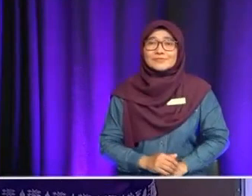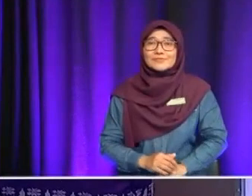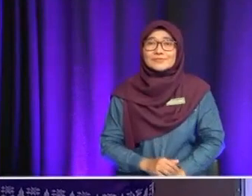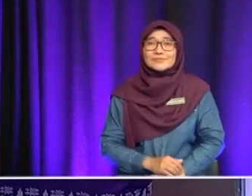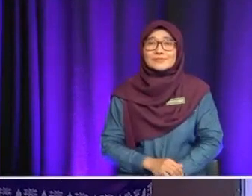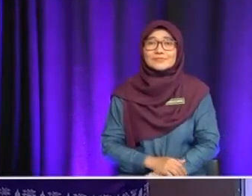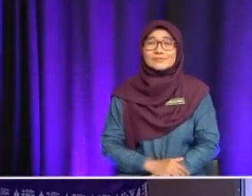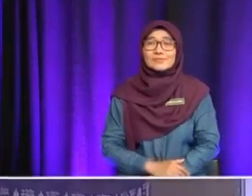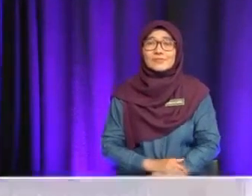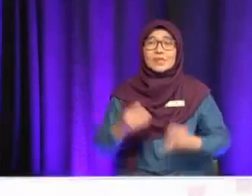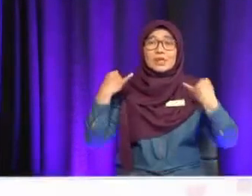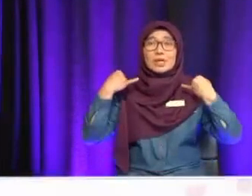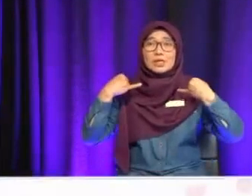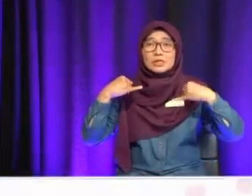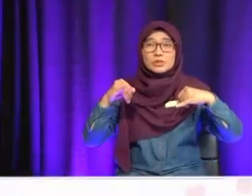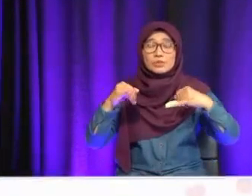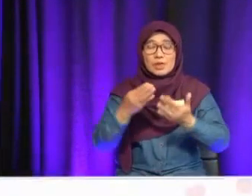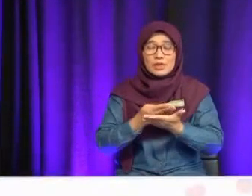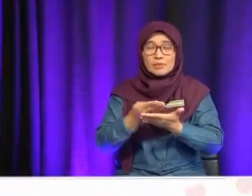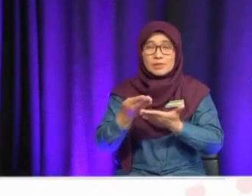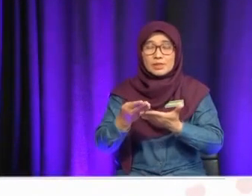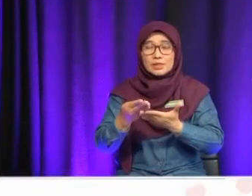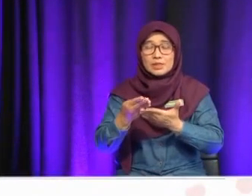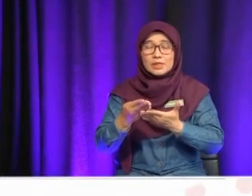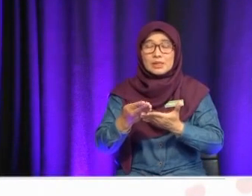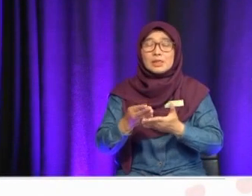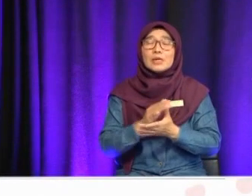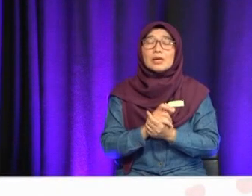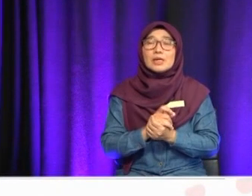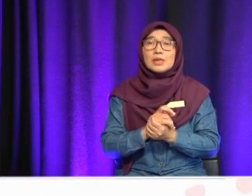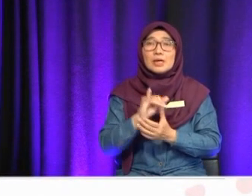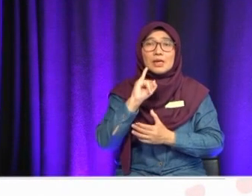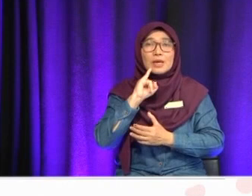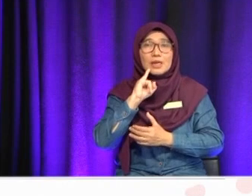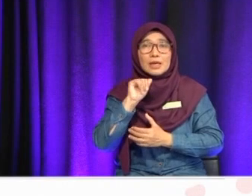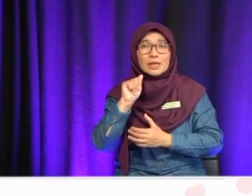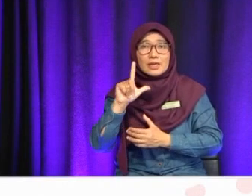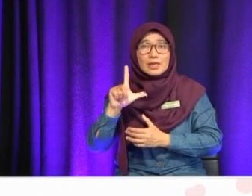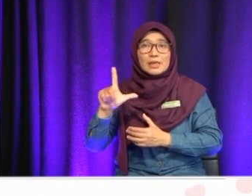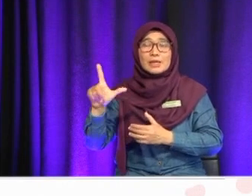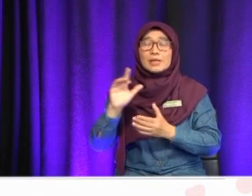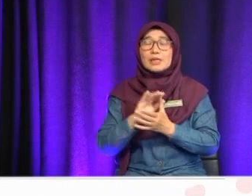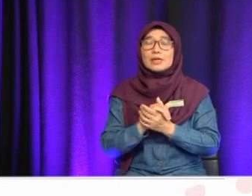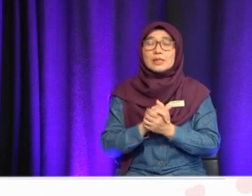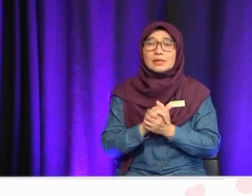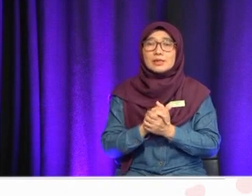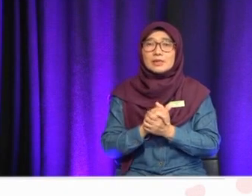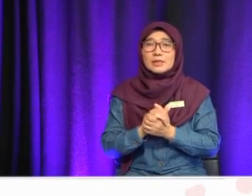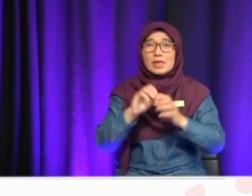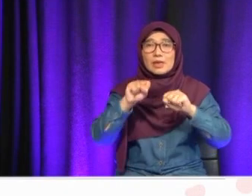pertama, jual beli ialah akad kosong sesuatu barang dengan